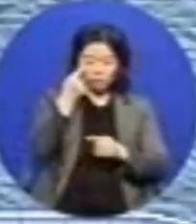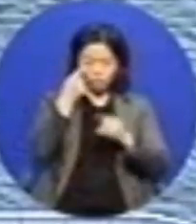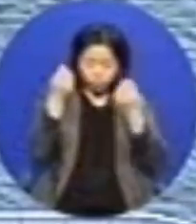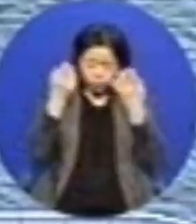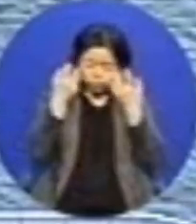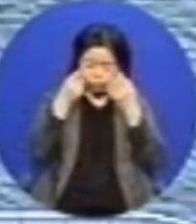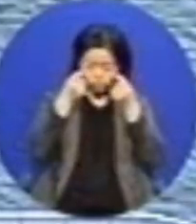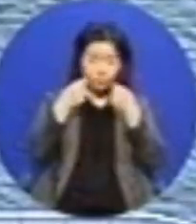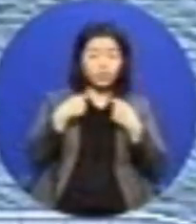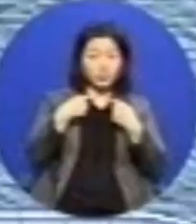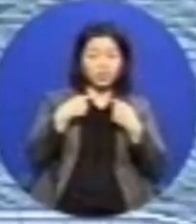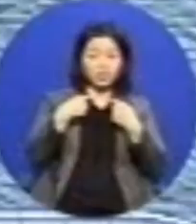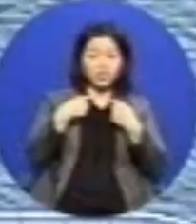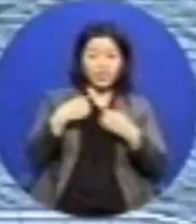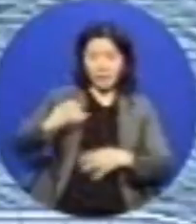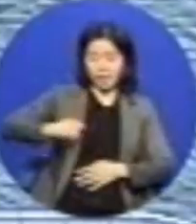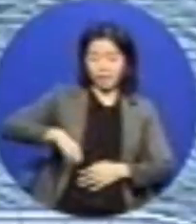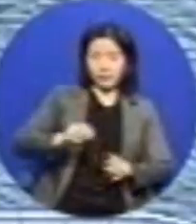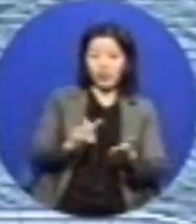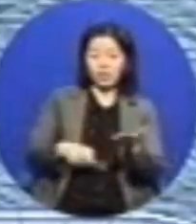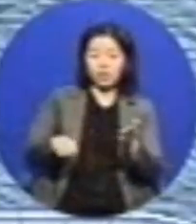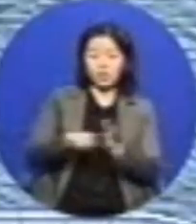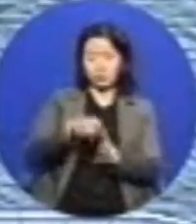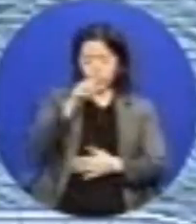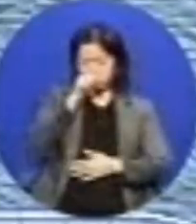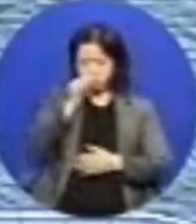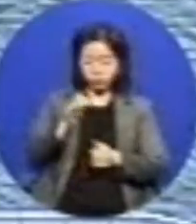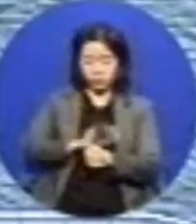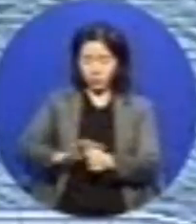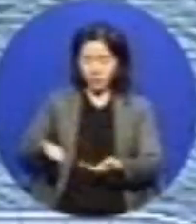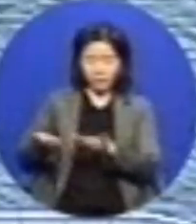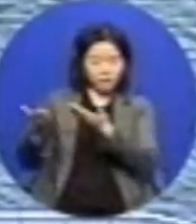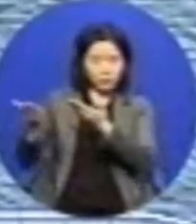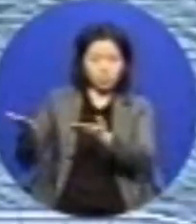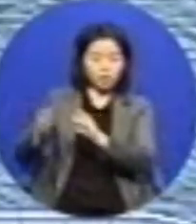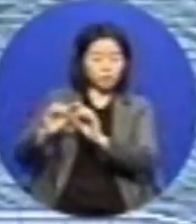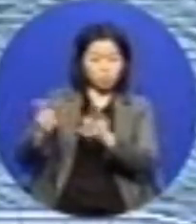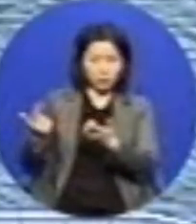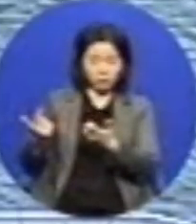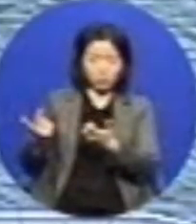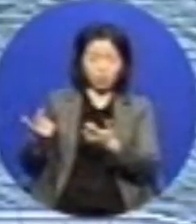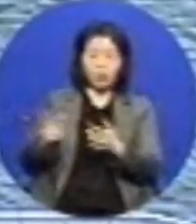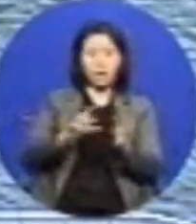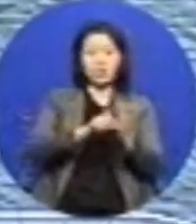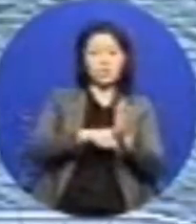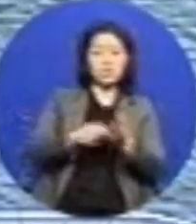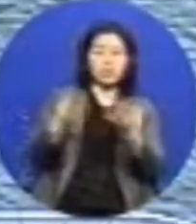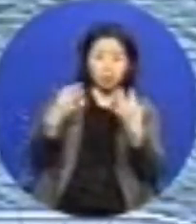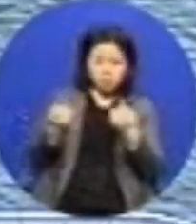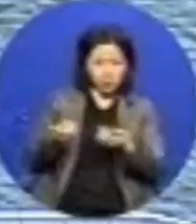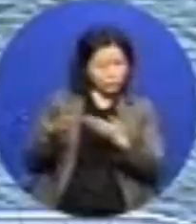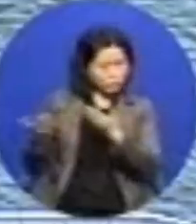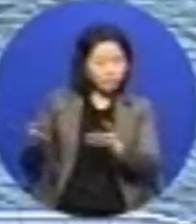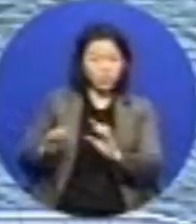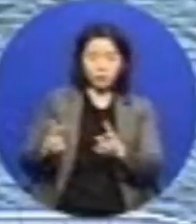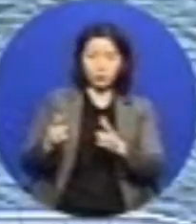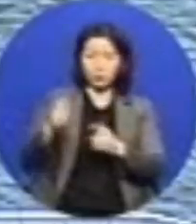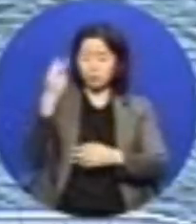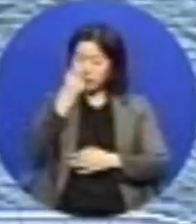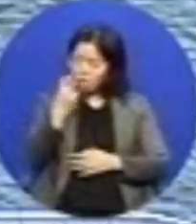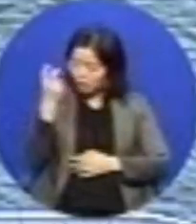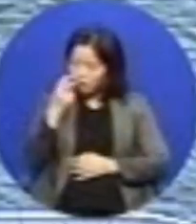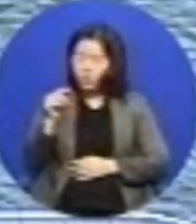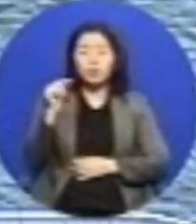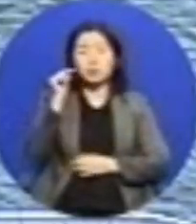대단하게 해준게 없어서 늘 미안한 마음이었습니다 시간을 제대로 내 주지도 못했고 자상하게 잘 살펴 주지도 못했는데